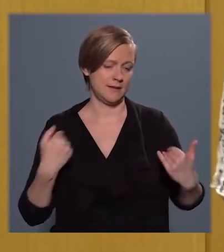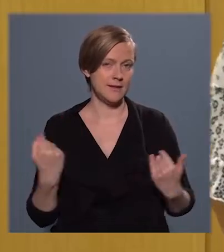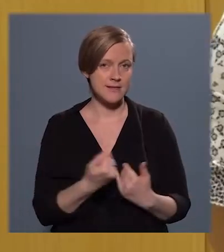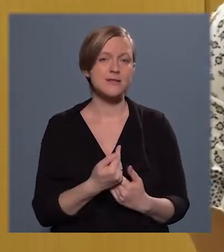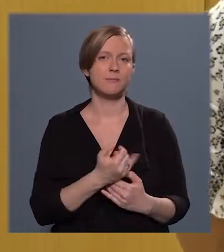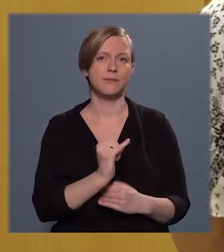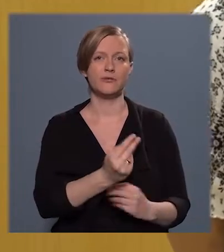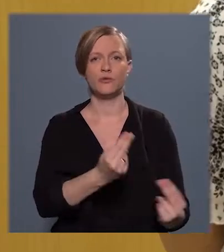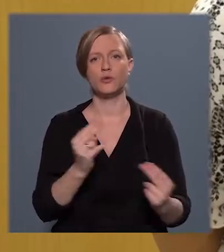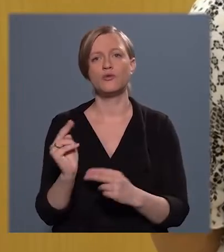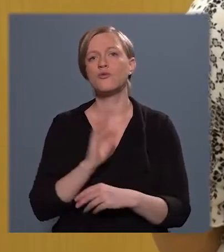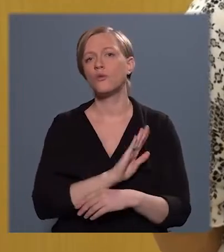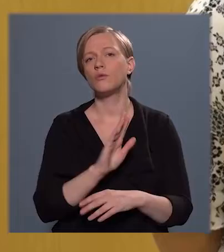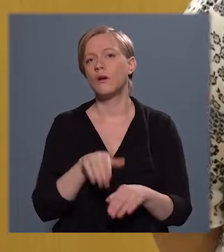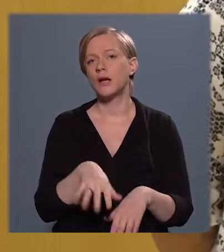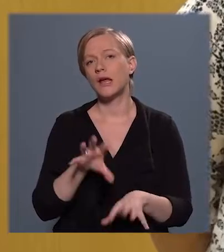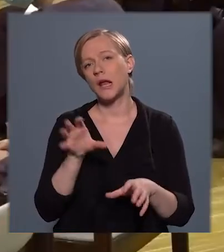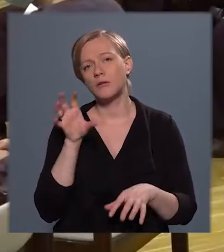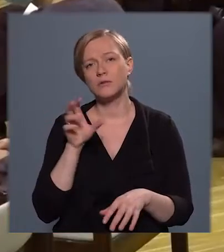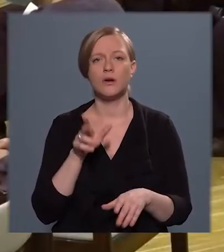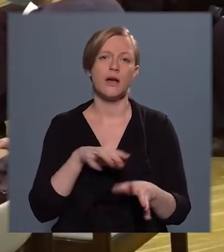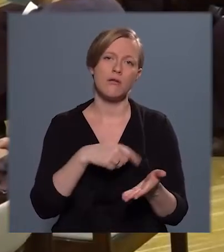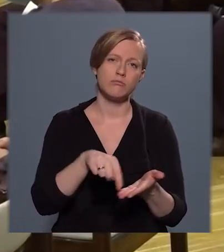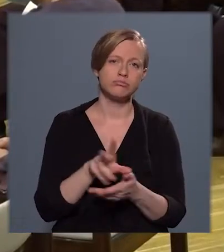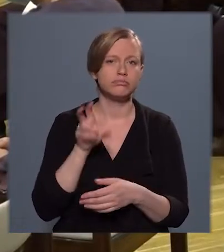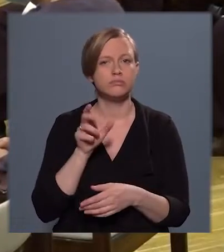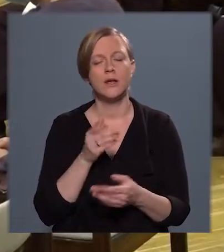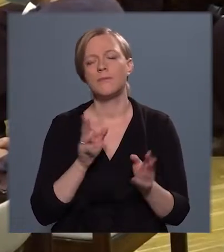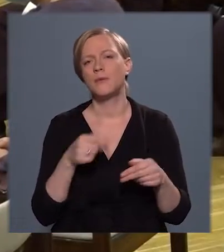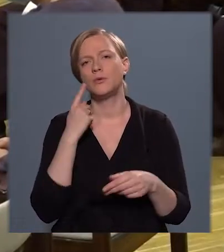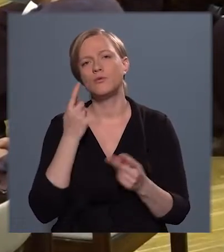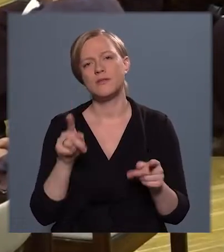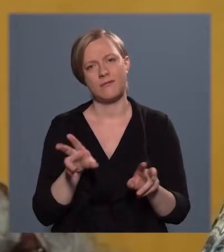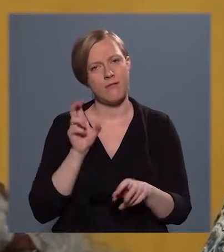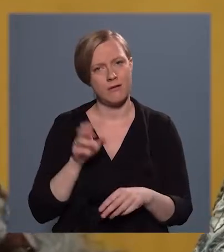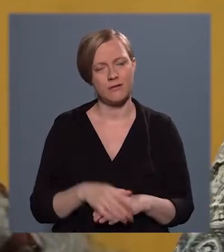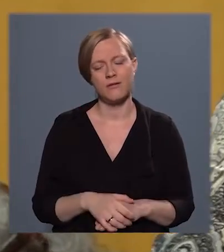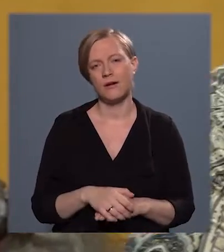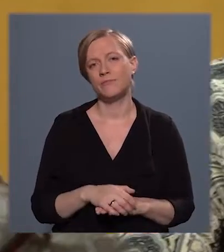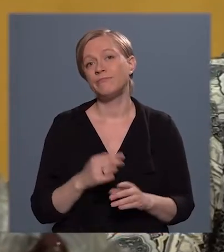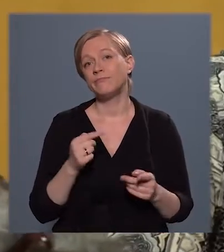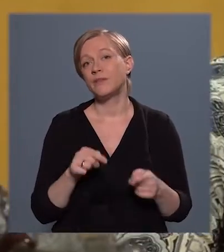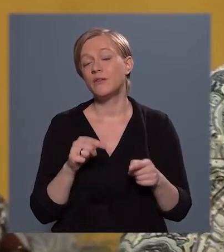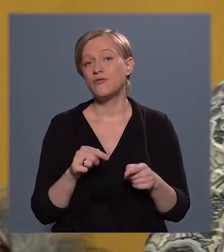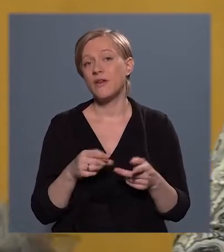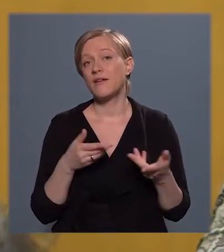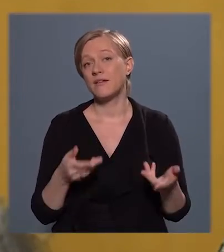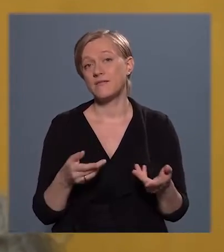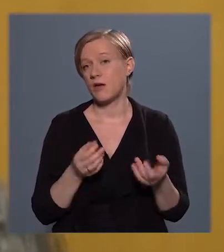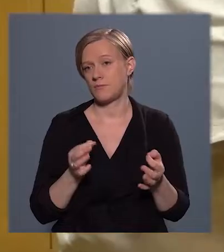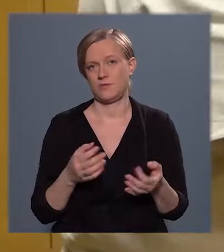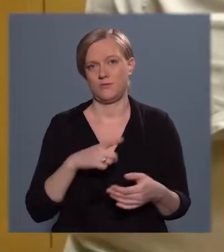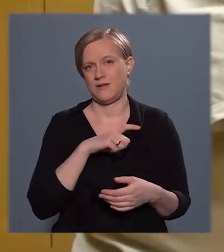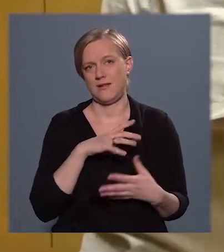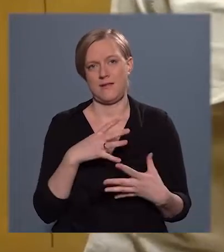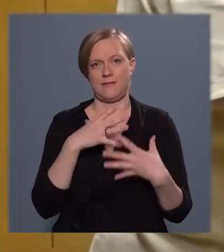ez mindenkinek fontos, hogy otthon akár rádióba, akár hangfelvételről bármilyen zenét meg tud hallgatni, és ebben a hát ez abszolút lelki